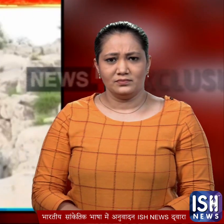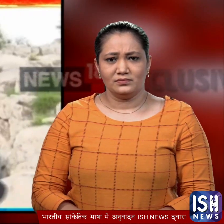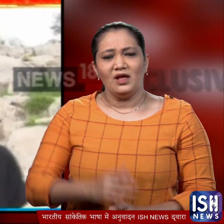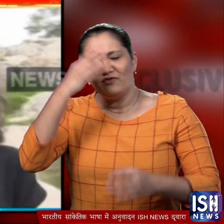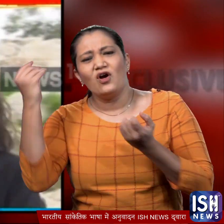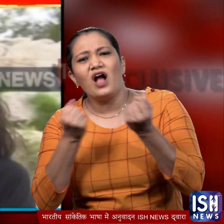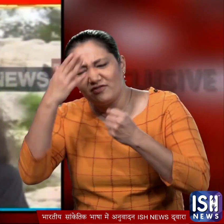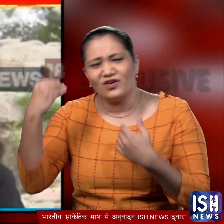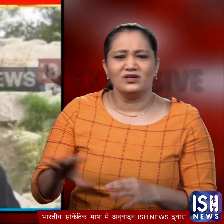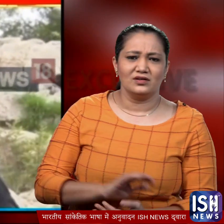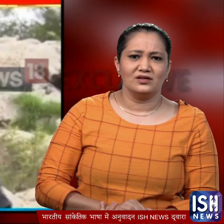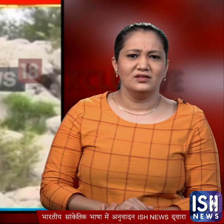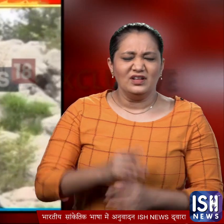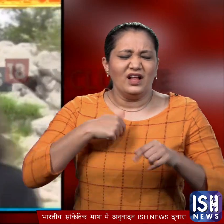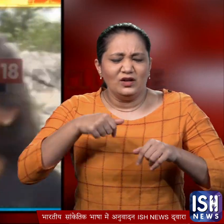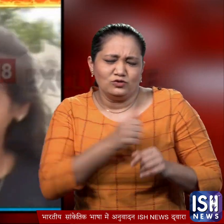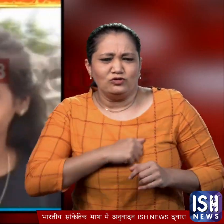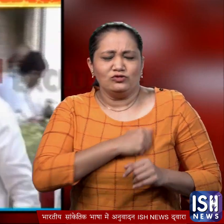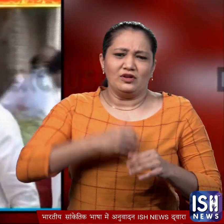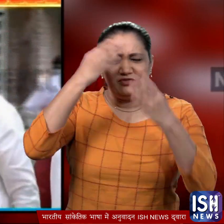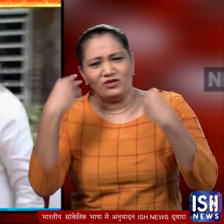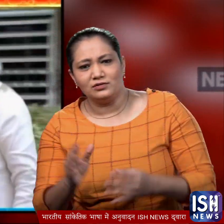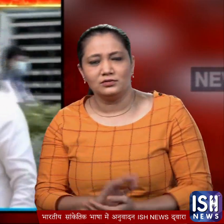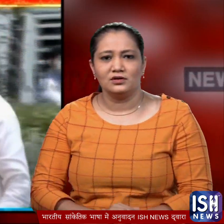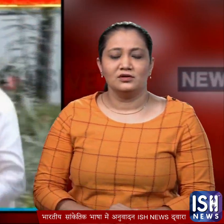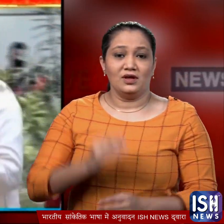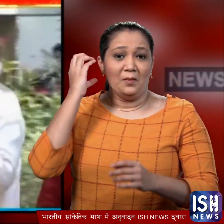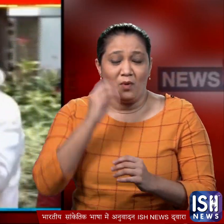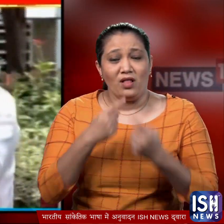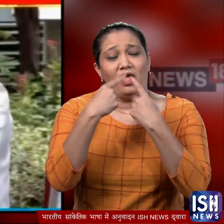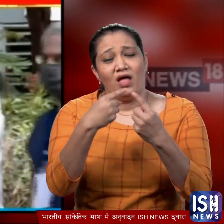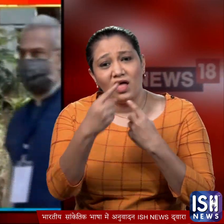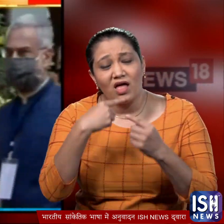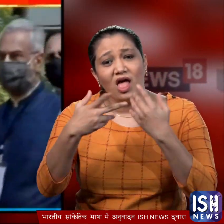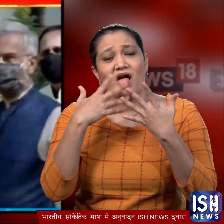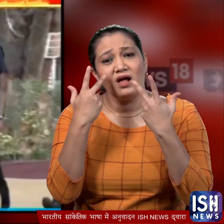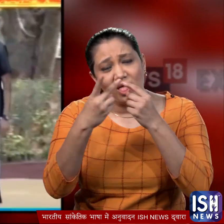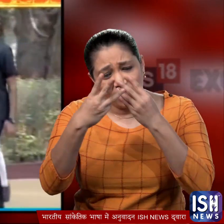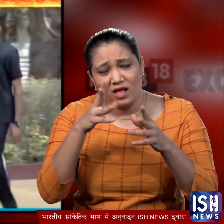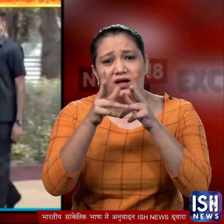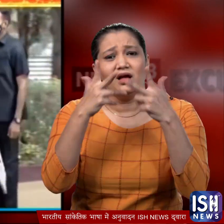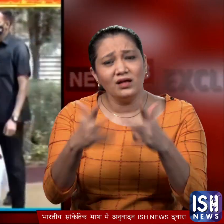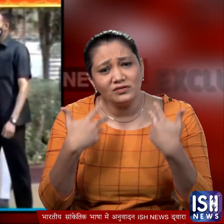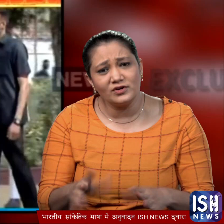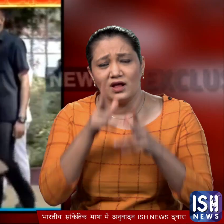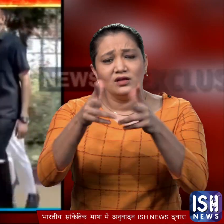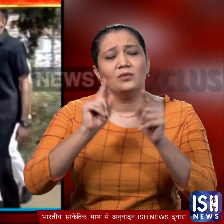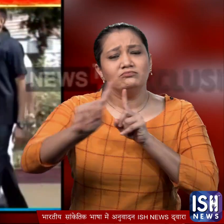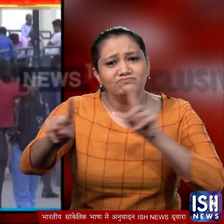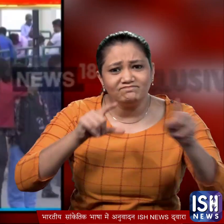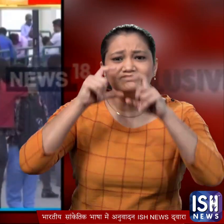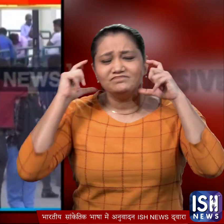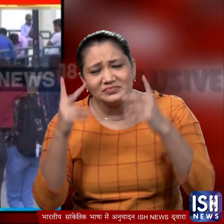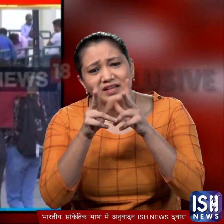में। अब मास्क ही लगाया आप लोगों ने? लगा लिया। सॉरी सर। प्रधानमंत्री कह कहकर थक गए कि मास्क पहनो, दूरी